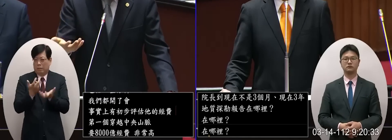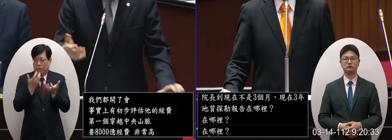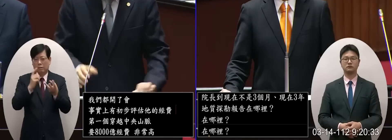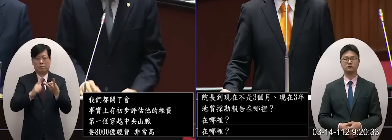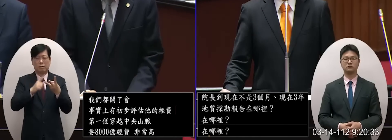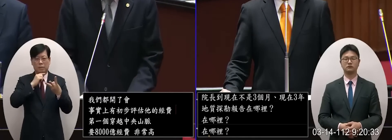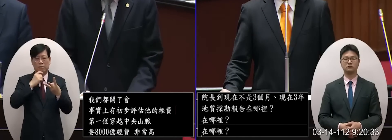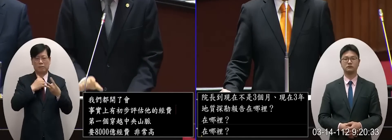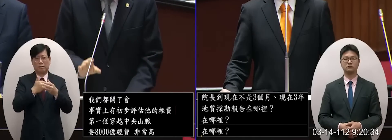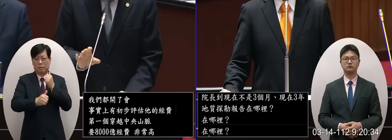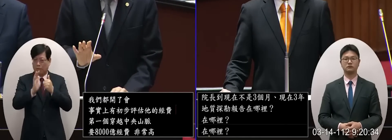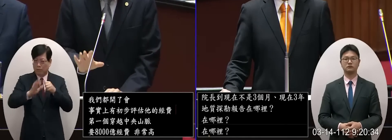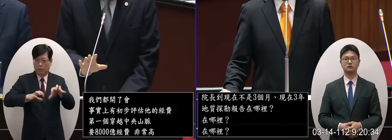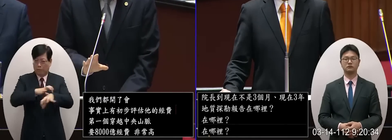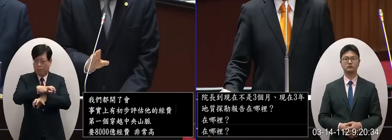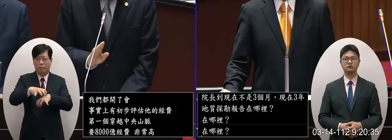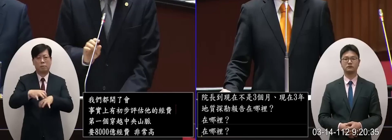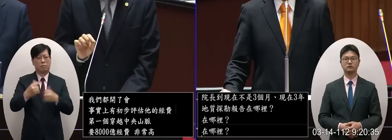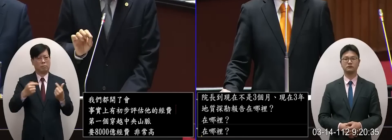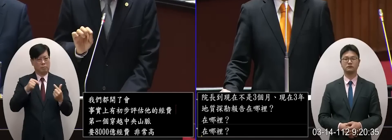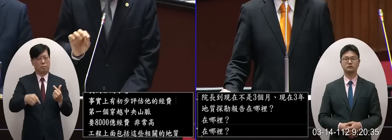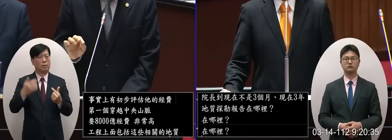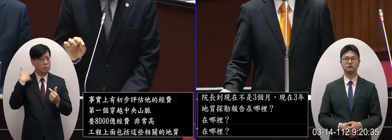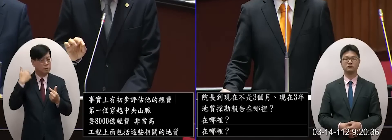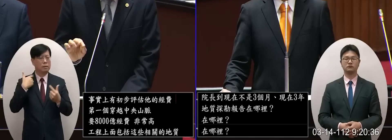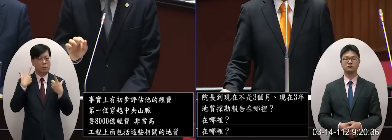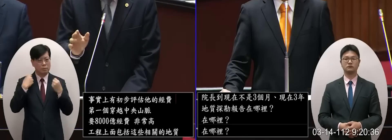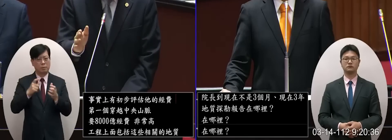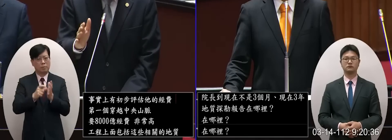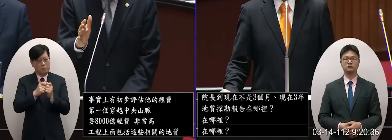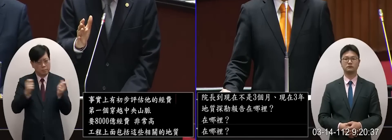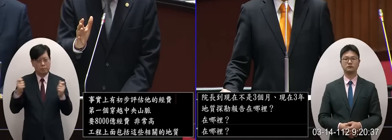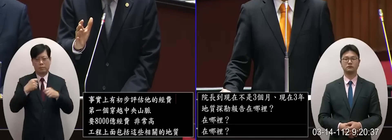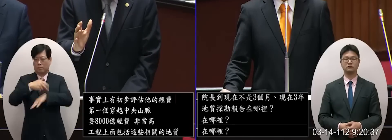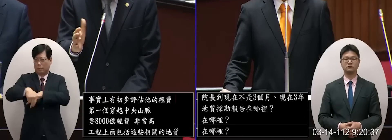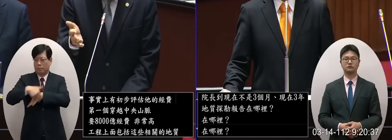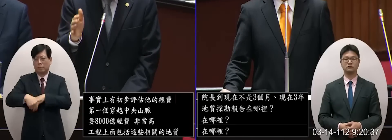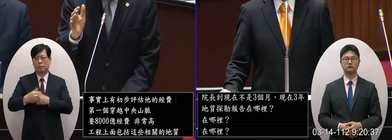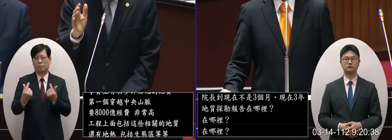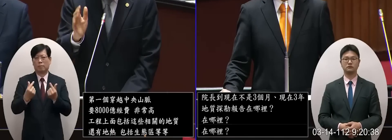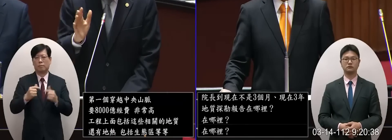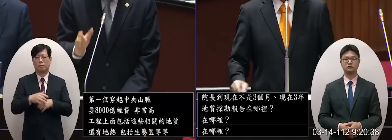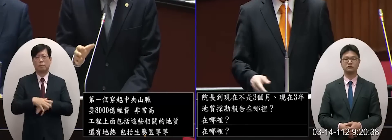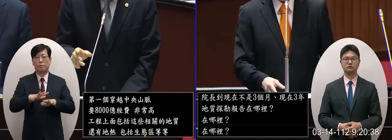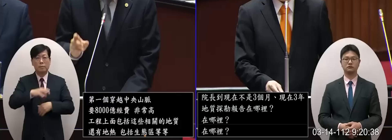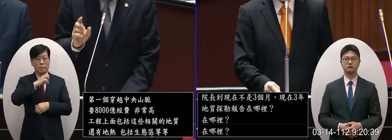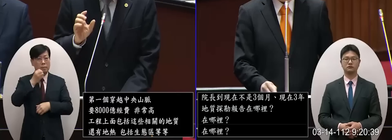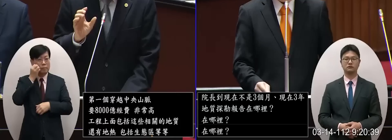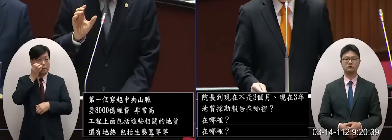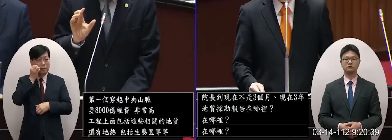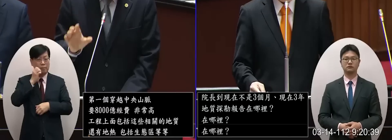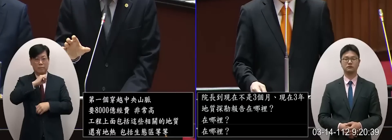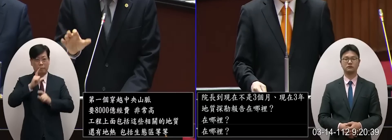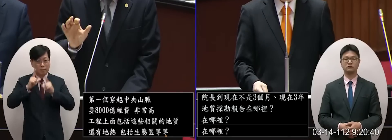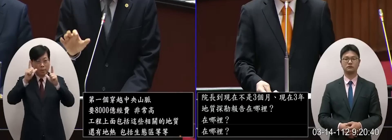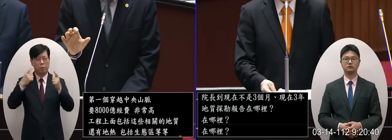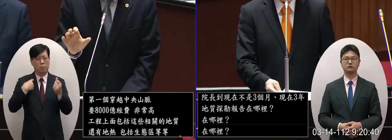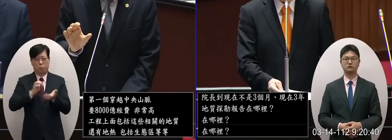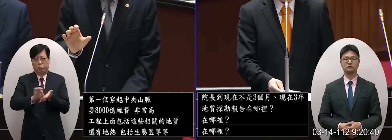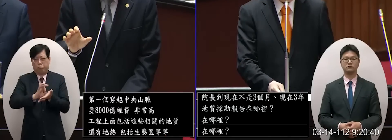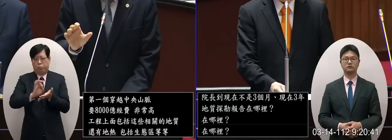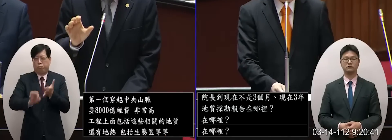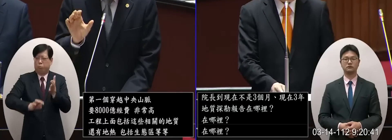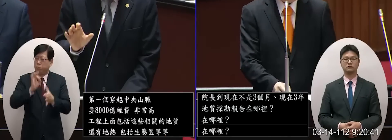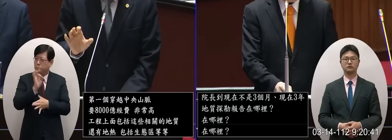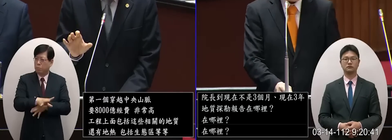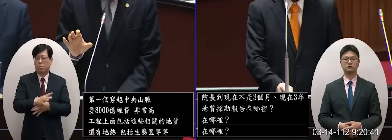括生态区等等的。我想这一部分我们当作一个长期方案。我觉得现在在花东里面，我们已经投入太多